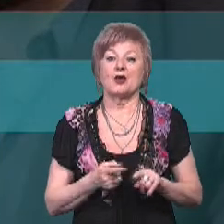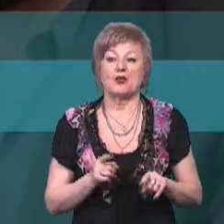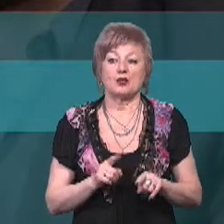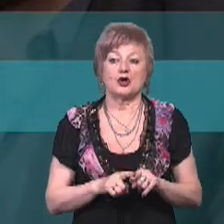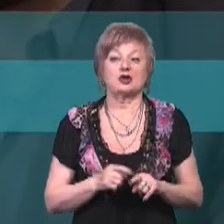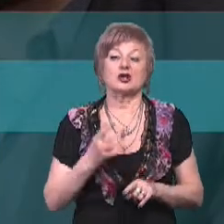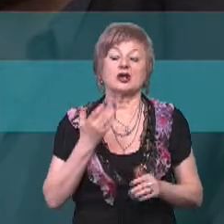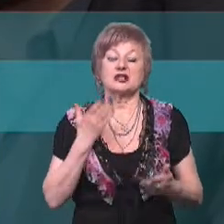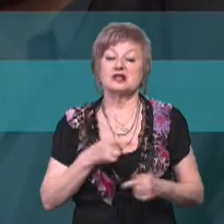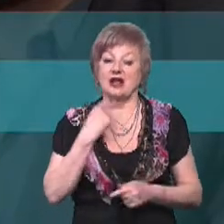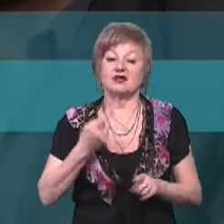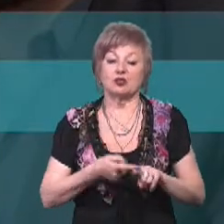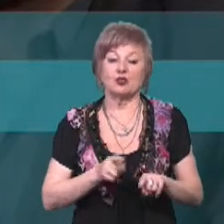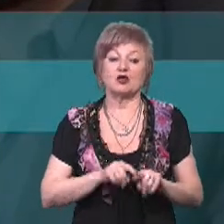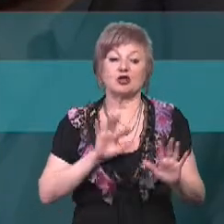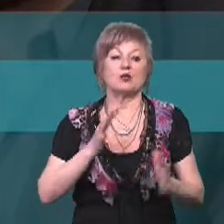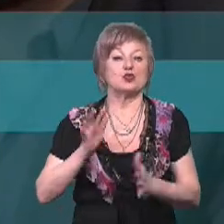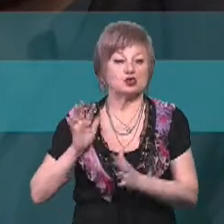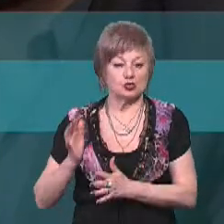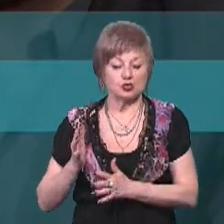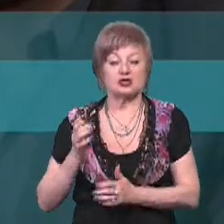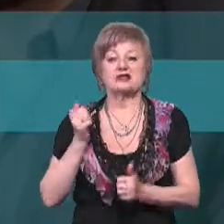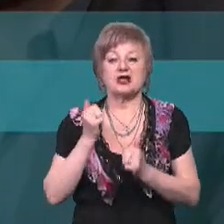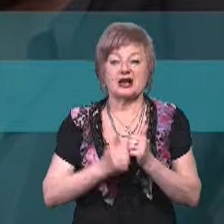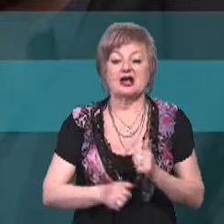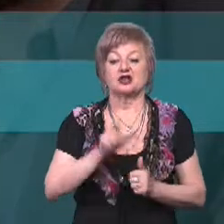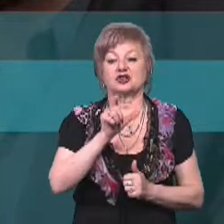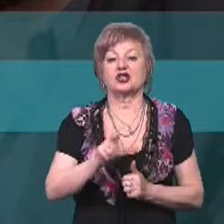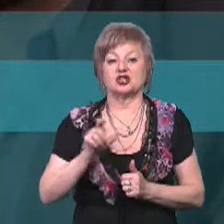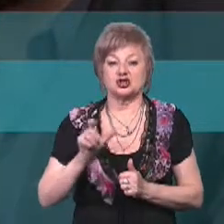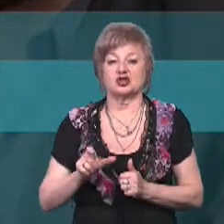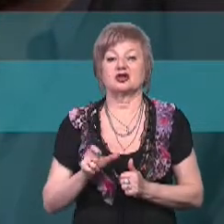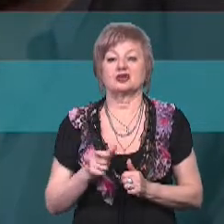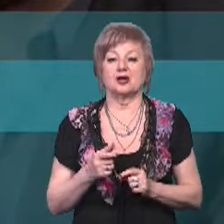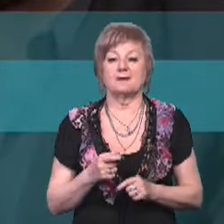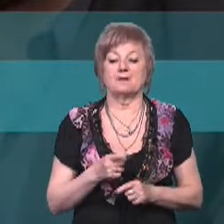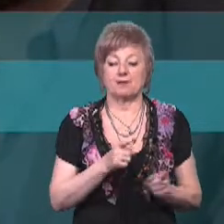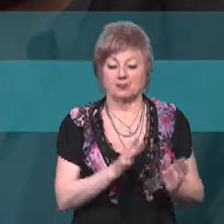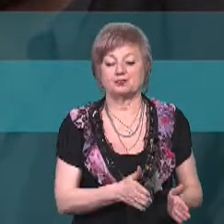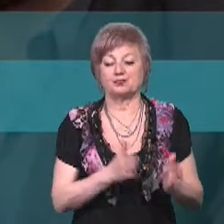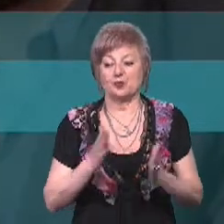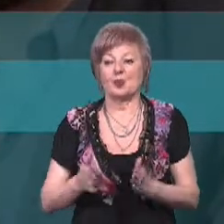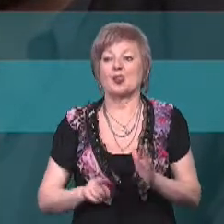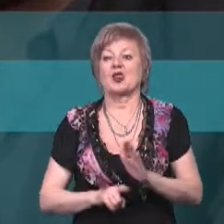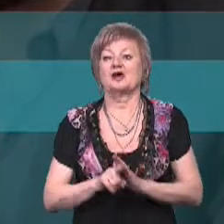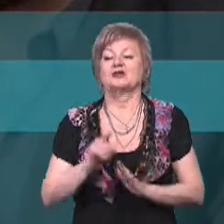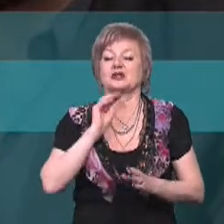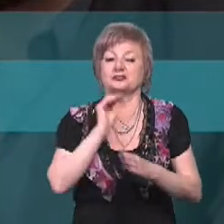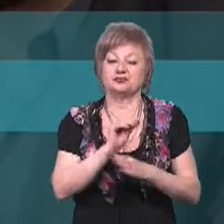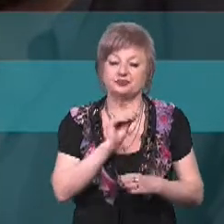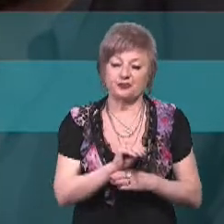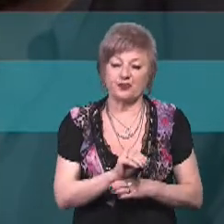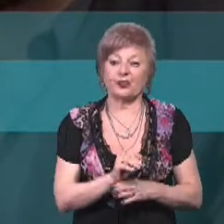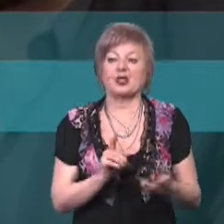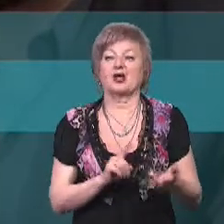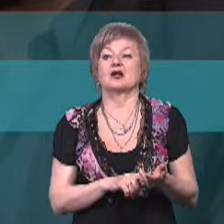якщо казати про ці етапи, чи кожен з цих осіб пройшов всі етапи кримінального процесу, ну, тобто спочатку висування обвинувачення,